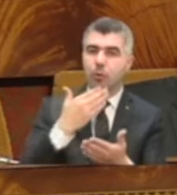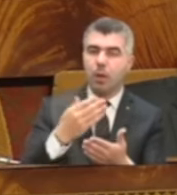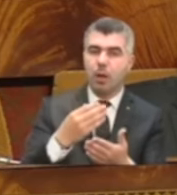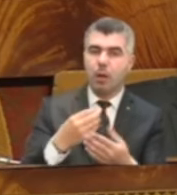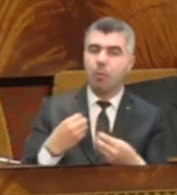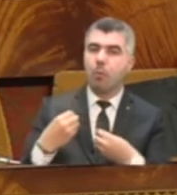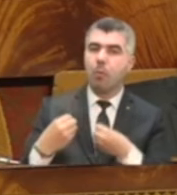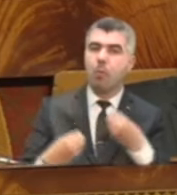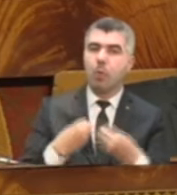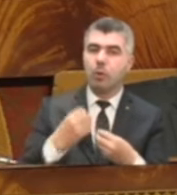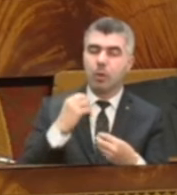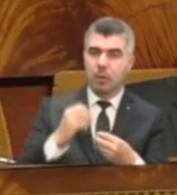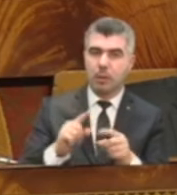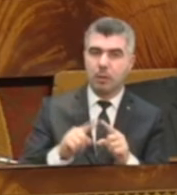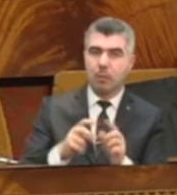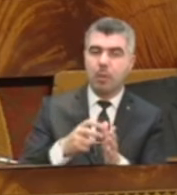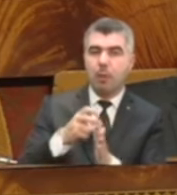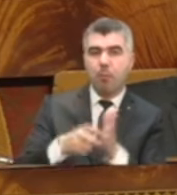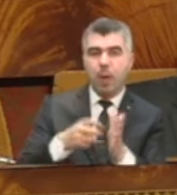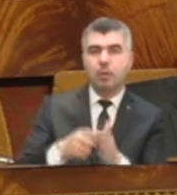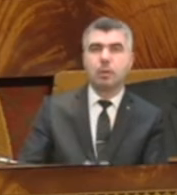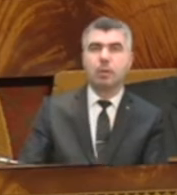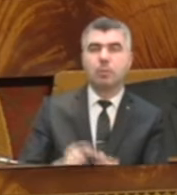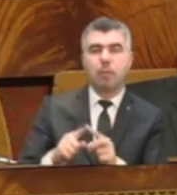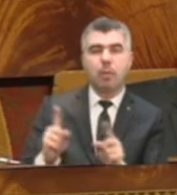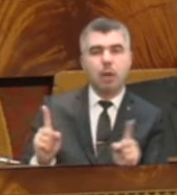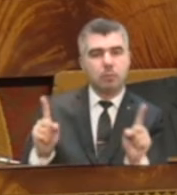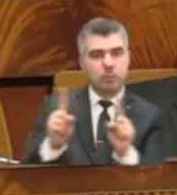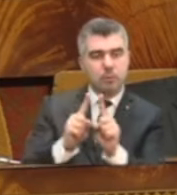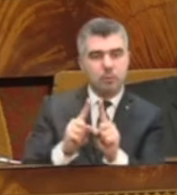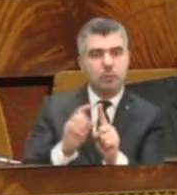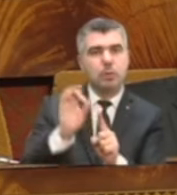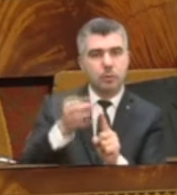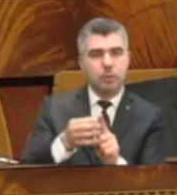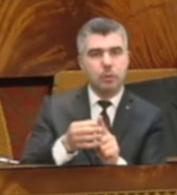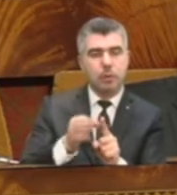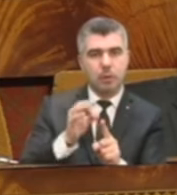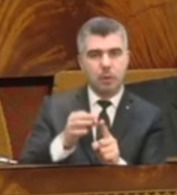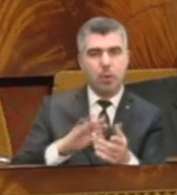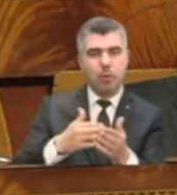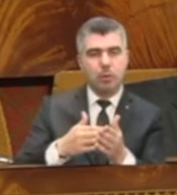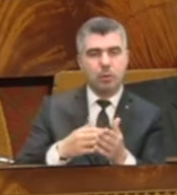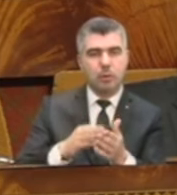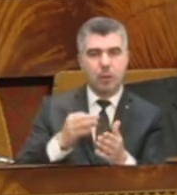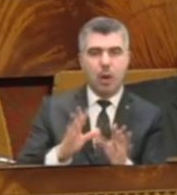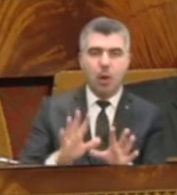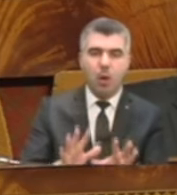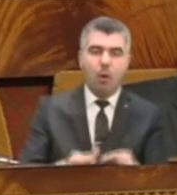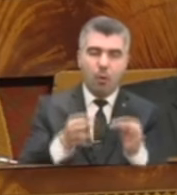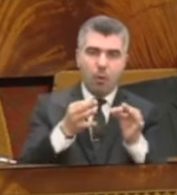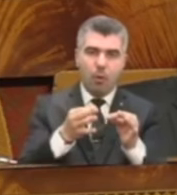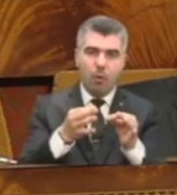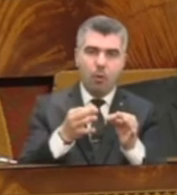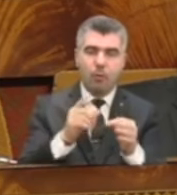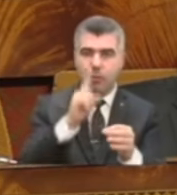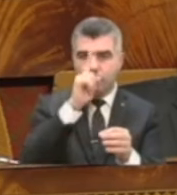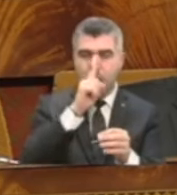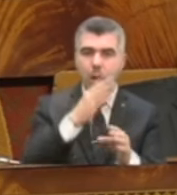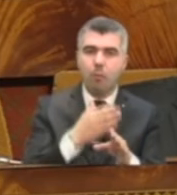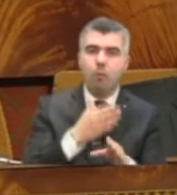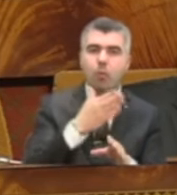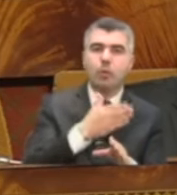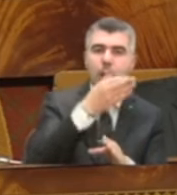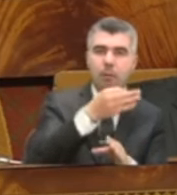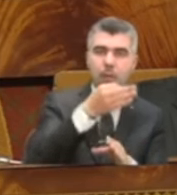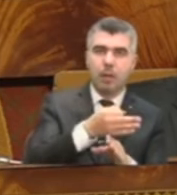المدير الوطني للسكك الحديديه، استقبلنا فعلا ووعدنا رغم انه حق لنا بعض المطالب وخا بسيطة، وعدنا ان المستقبل ان شاء الله